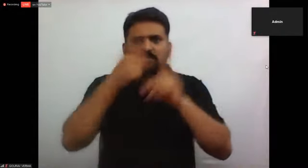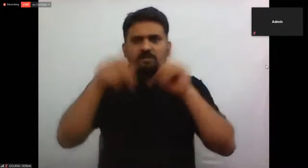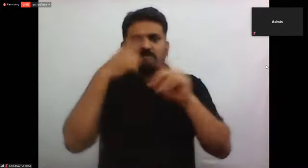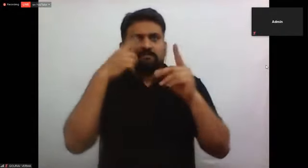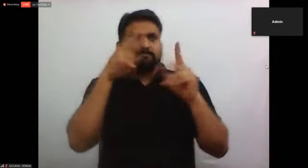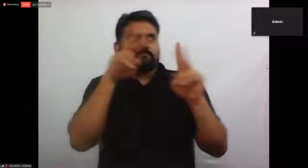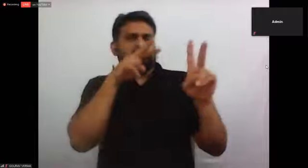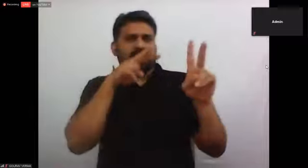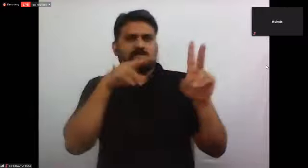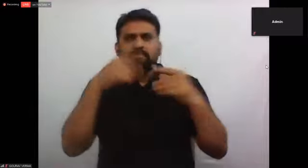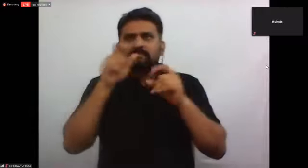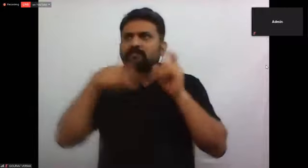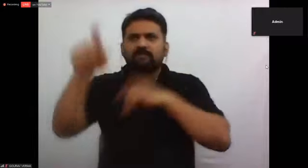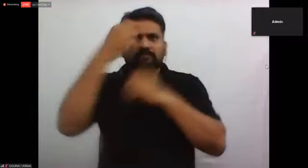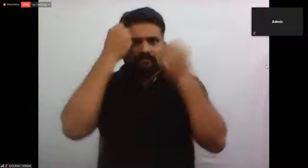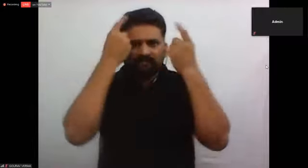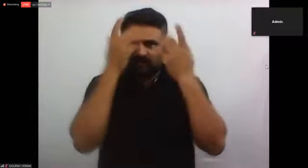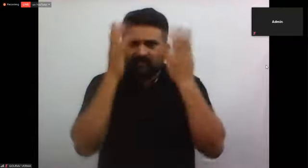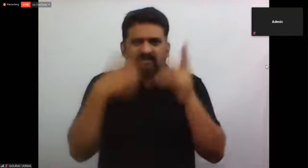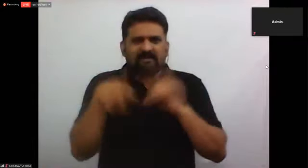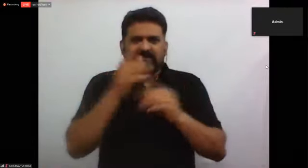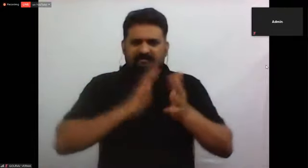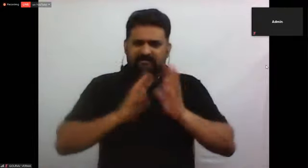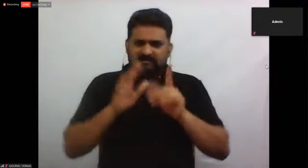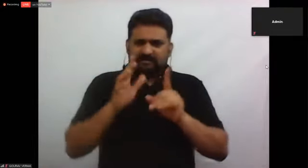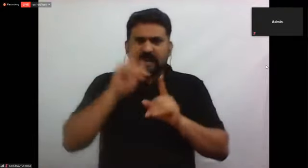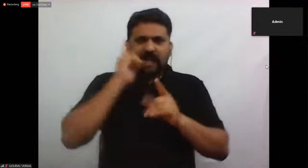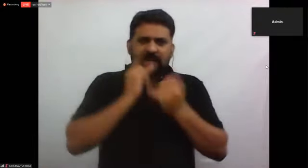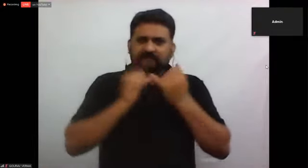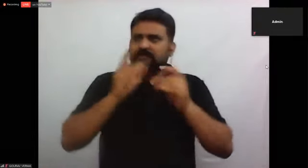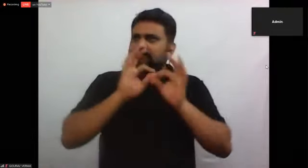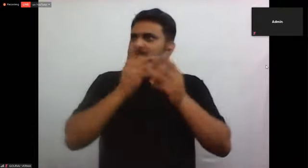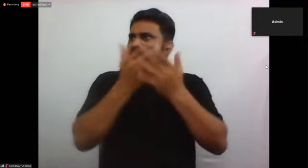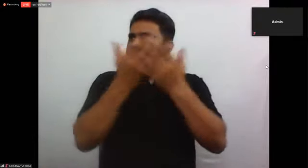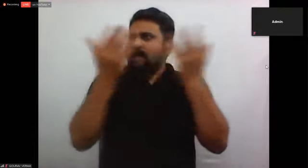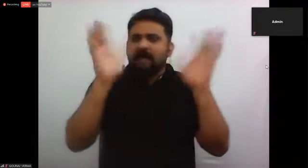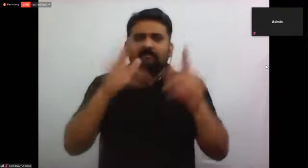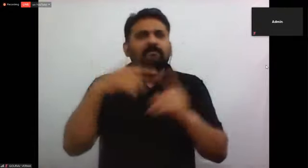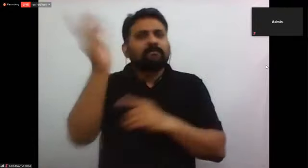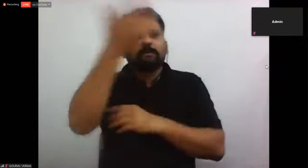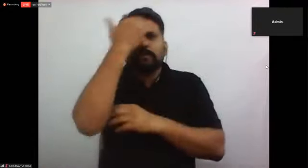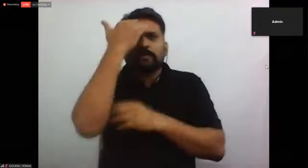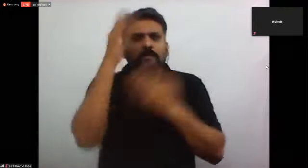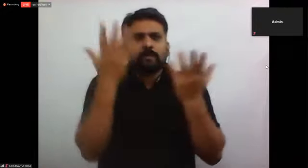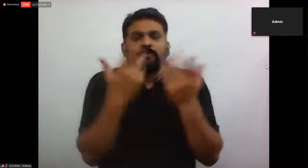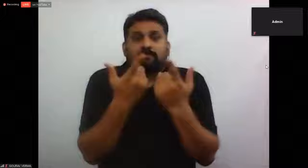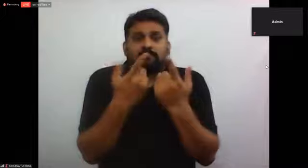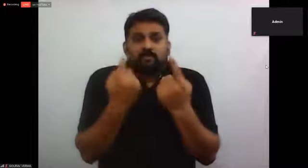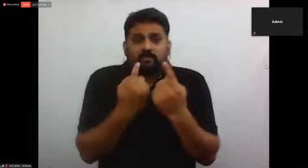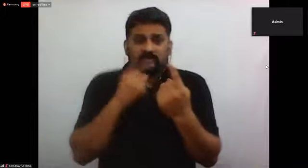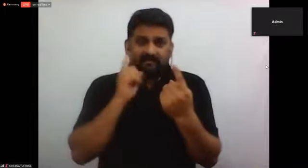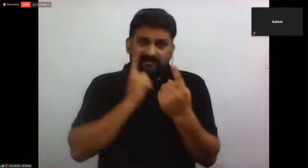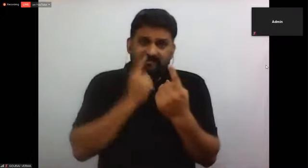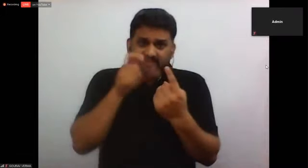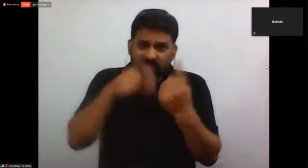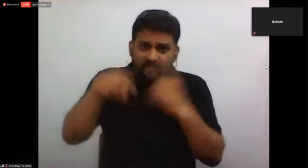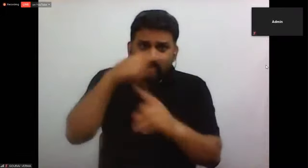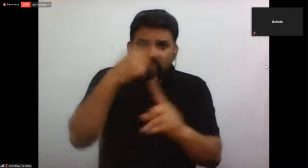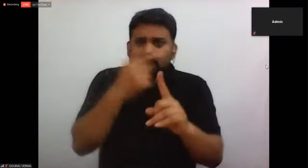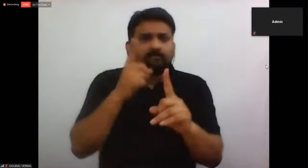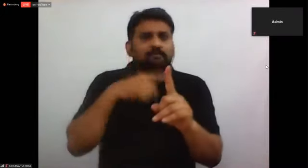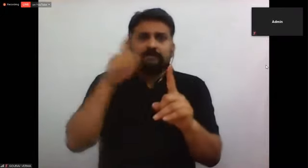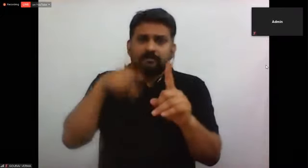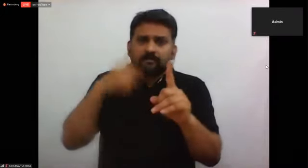वोंट इवन नो अबाउट दैट दे डू एग्जिस्ट इन इंडिया ऑल्सो। सो दिस इज नॉट जस्ट फॉर द हियरिंग इम्पेयरमेंट, दिस इज ऑल्सो